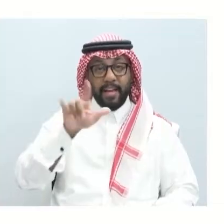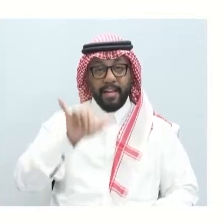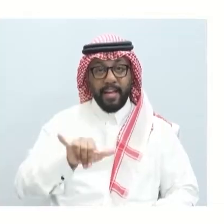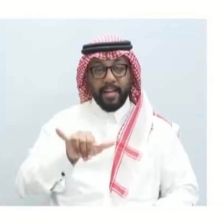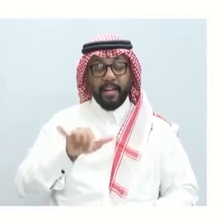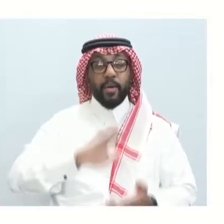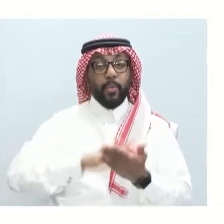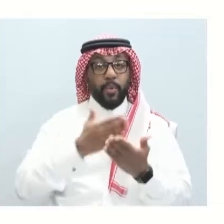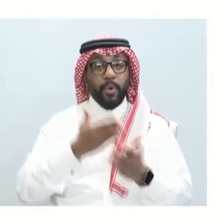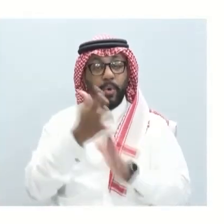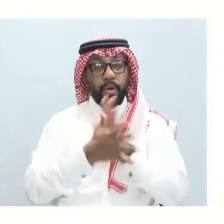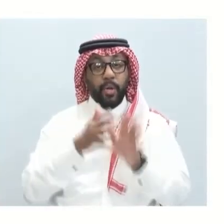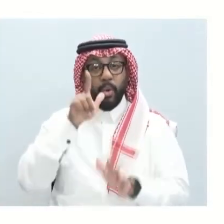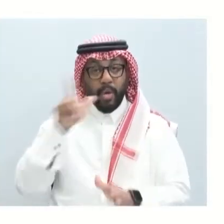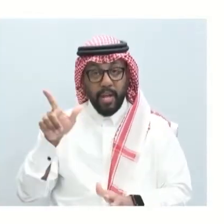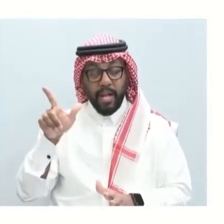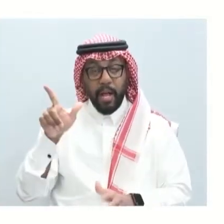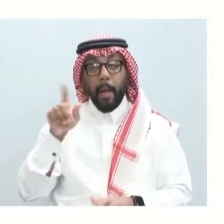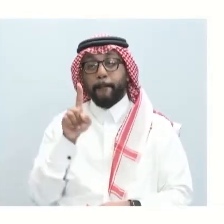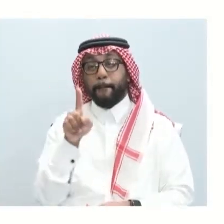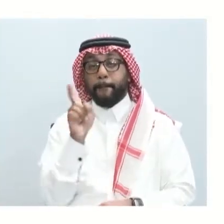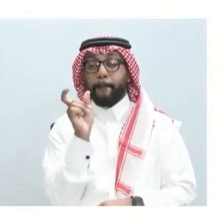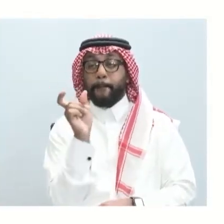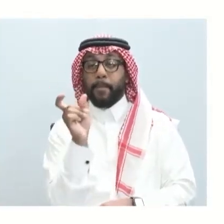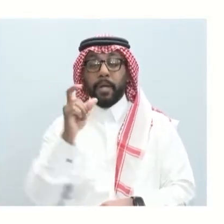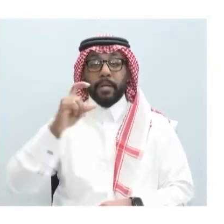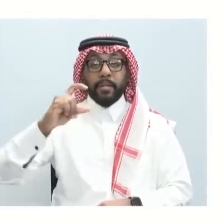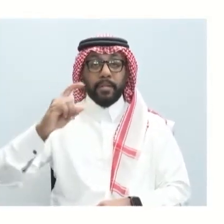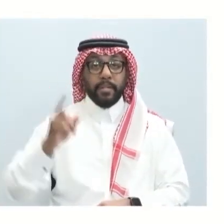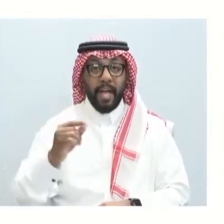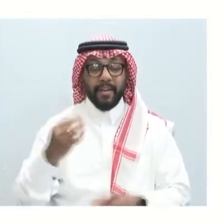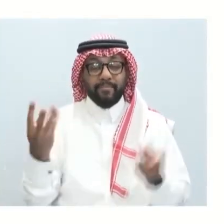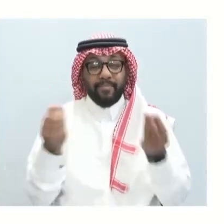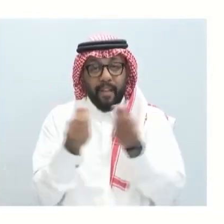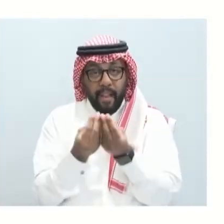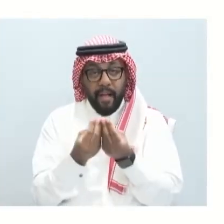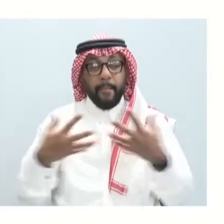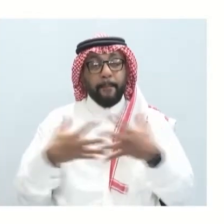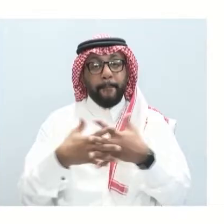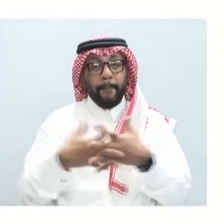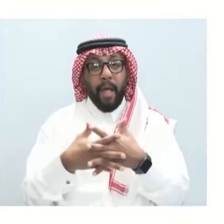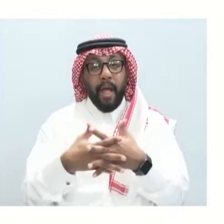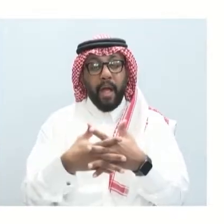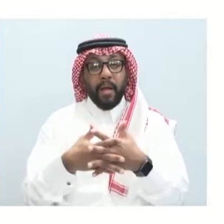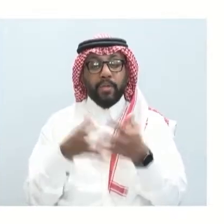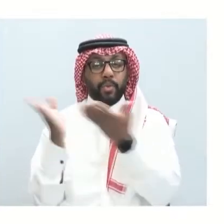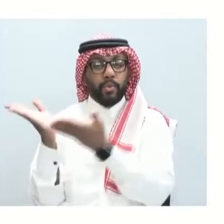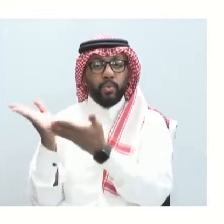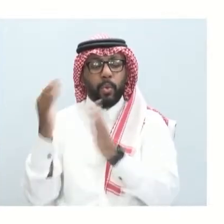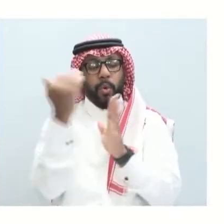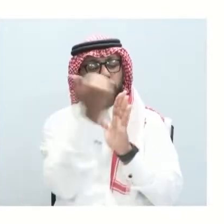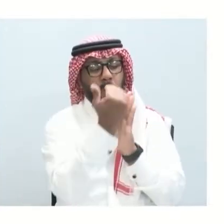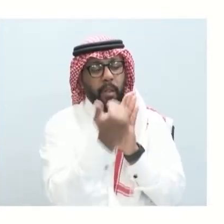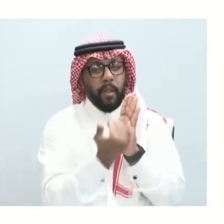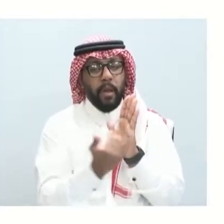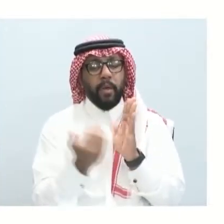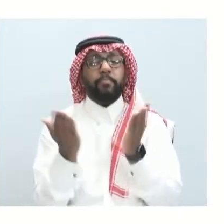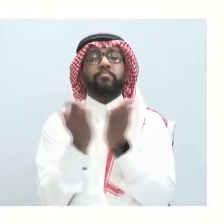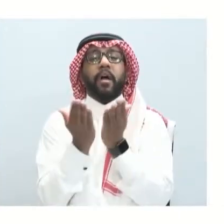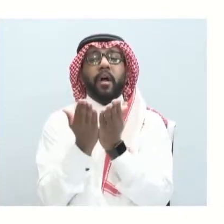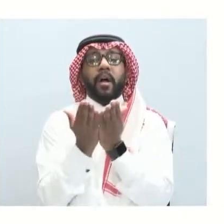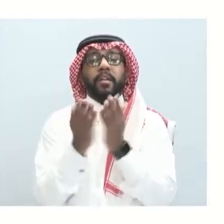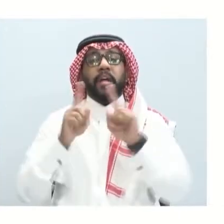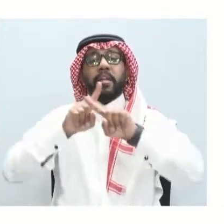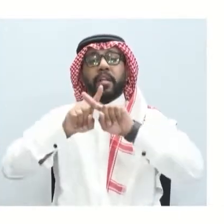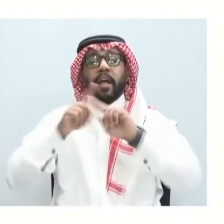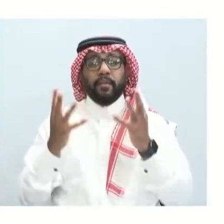ويرافقني في لغه الاشاره زميلي الاستاذ بندر الصالح بمشيئه الله نستكمل واياكم دروس ماده الرياضيات للصف